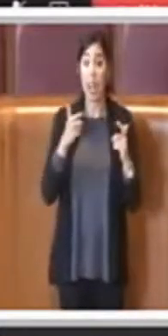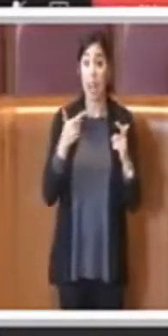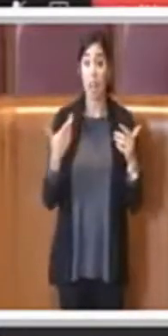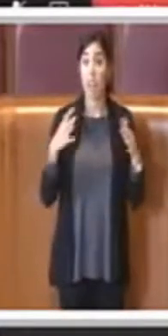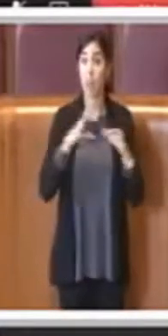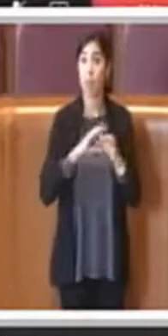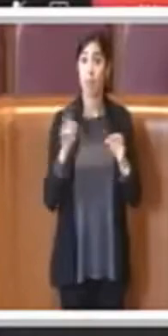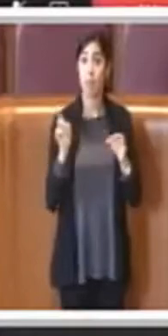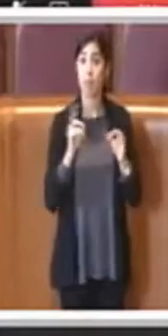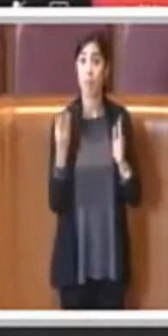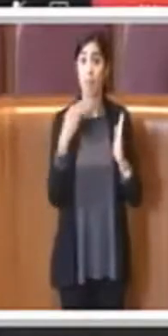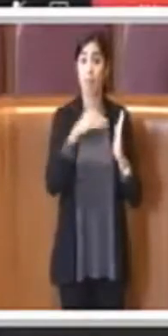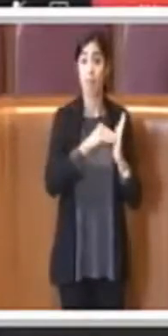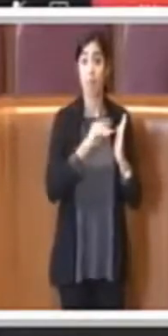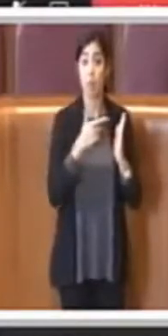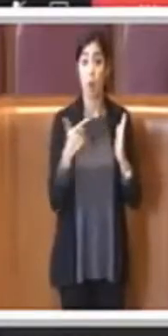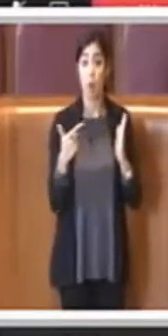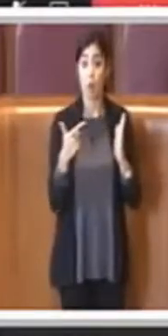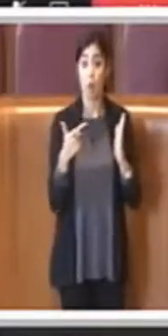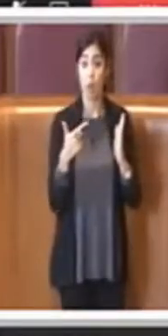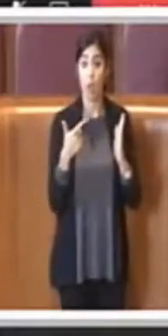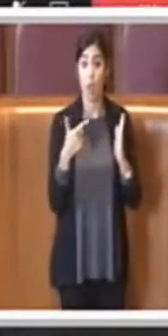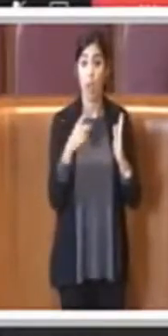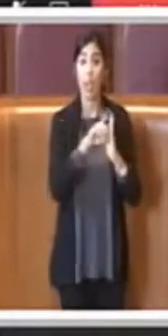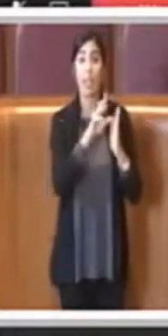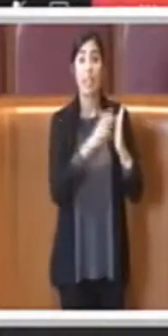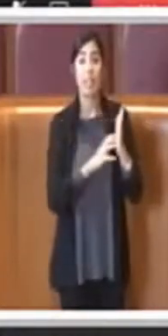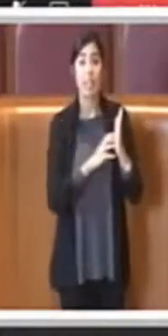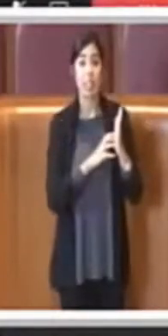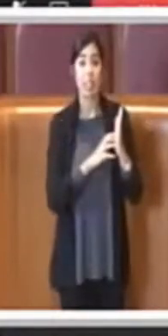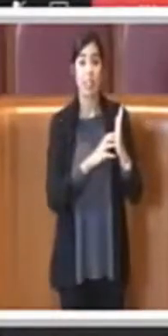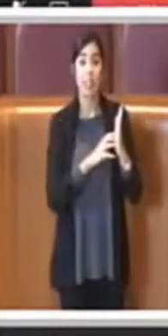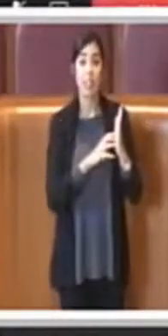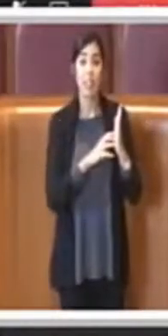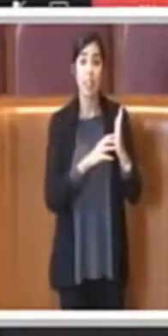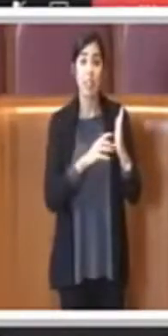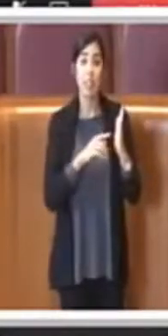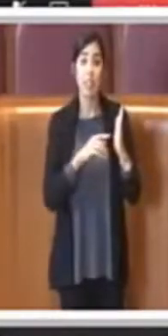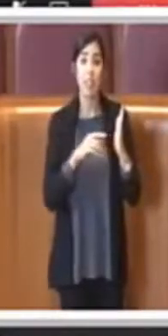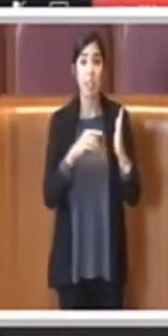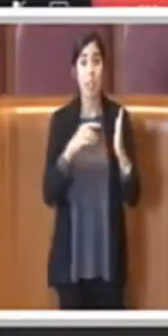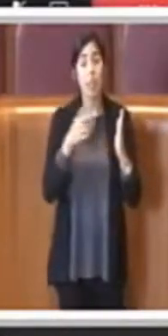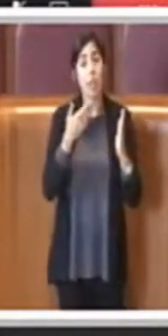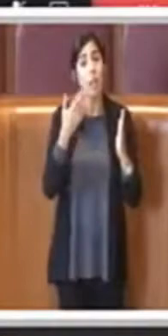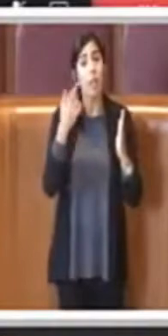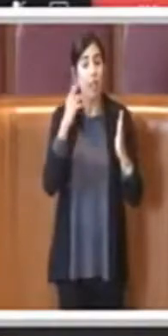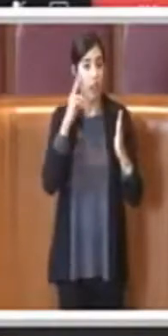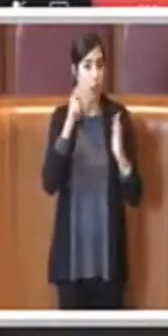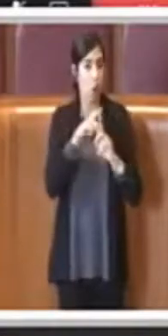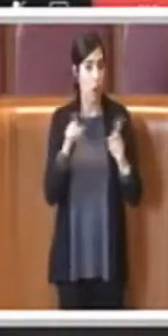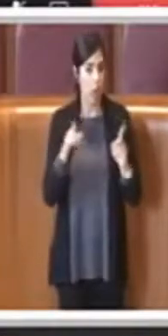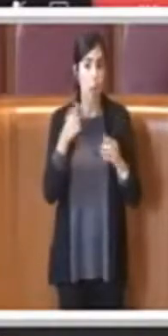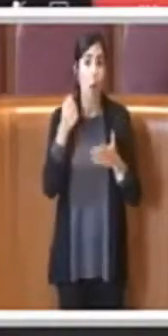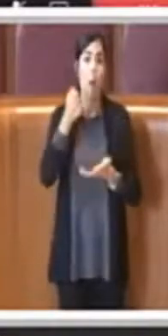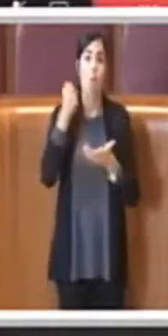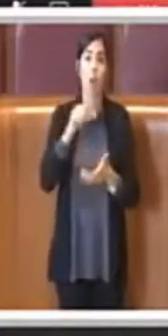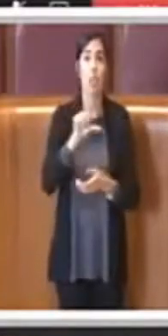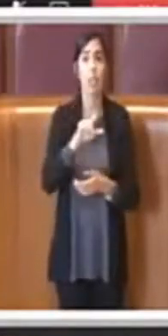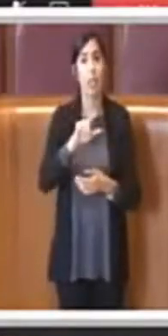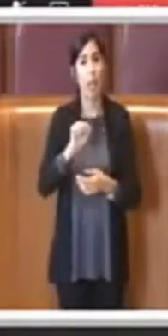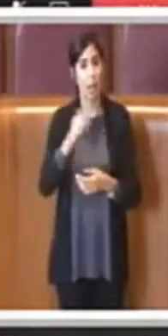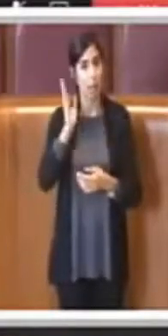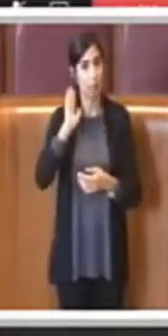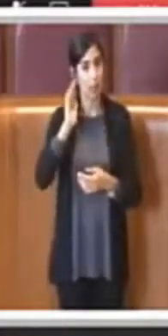fatto rientrare all'interno dei disabili gravi come la SMA. Ricordiamo che i fondi della SLA che erano statali poi